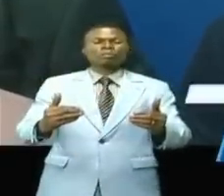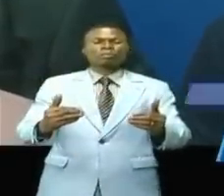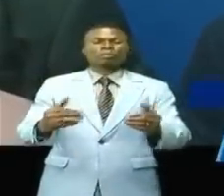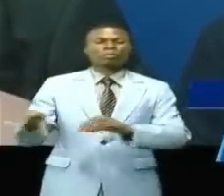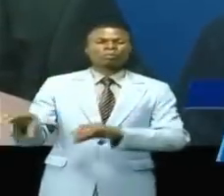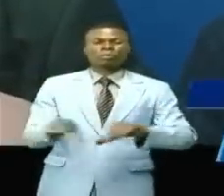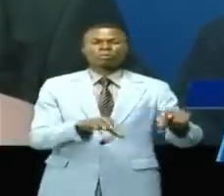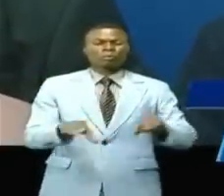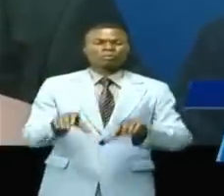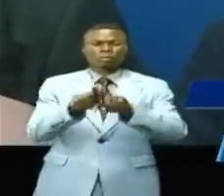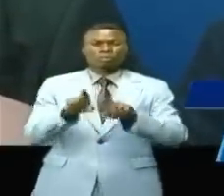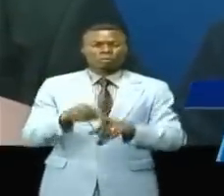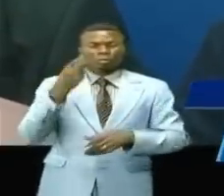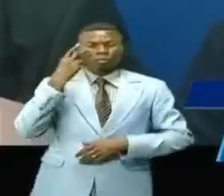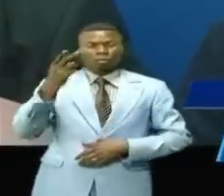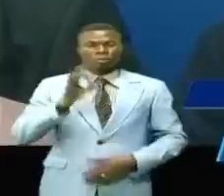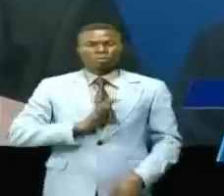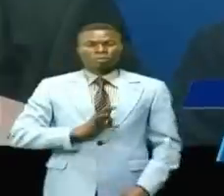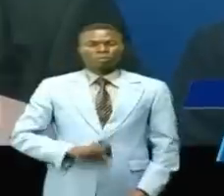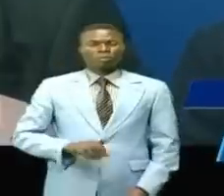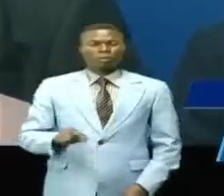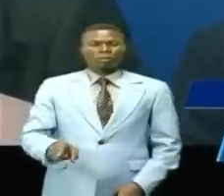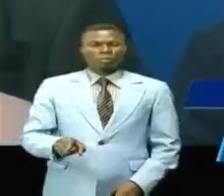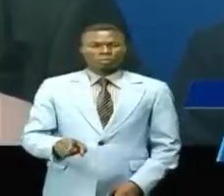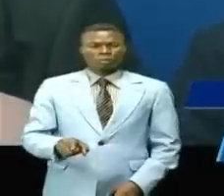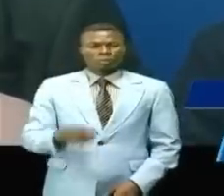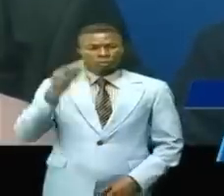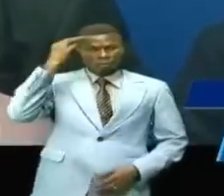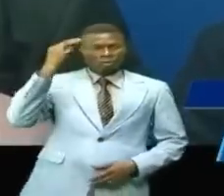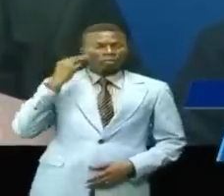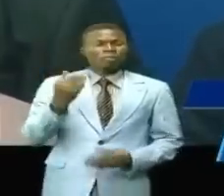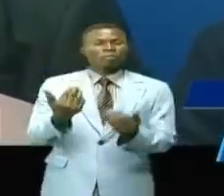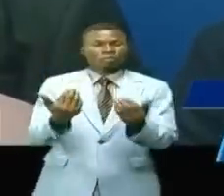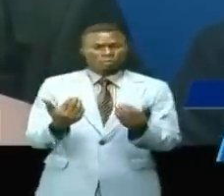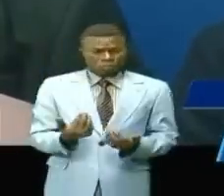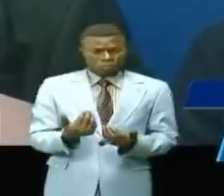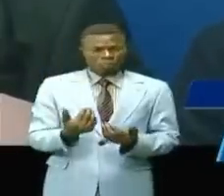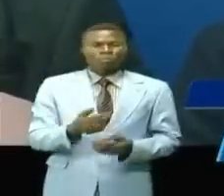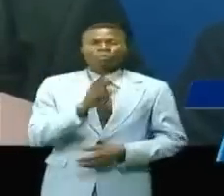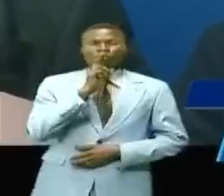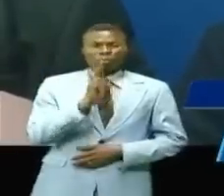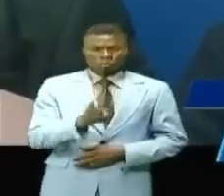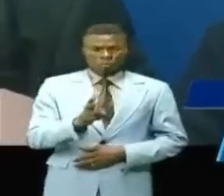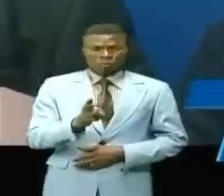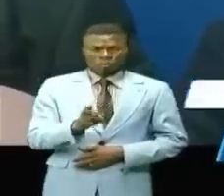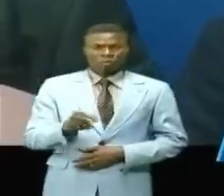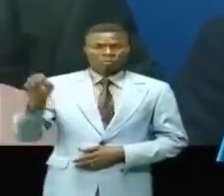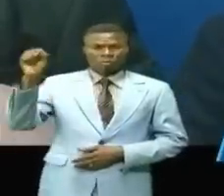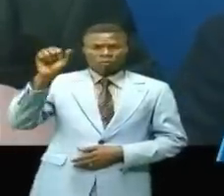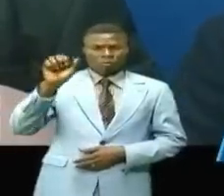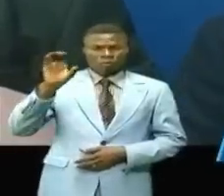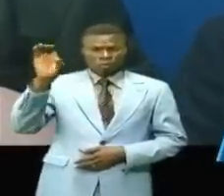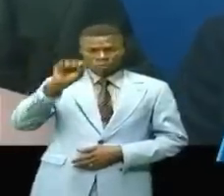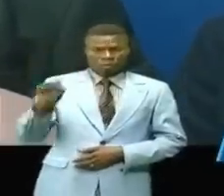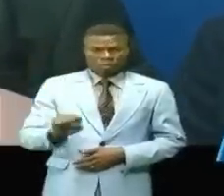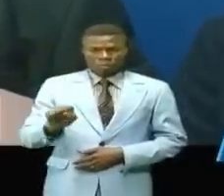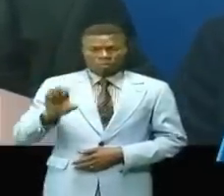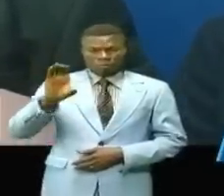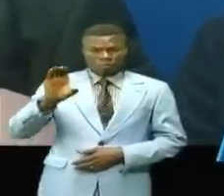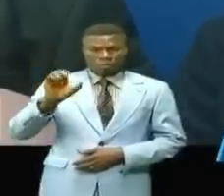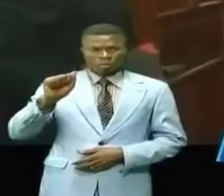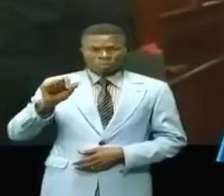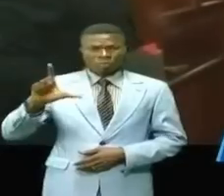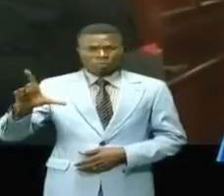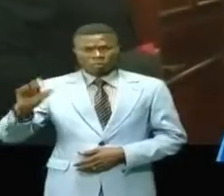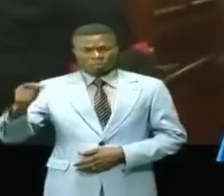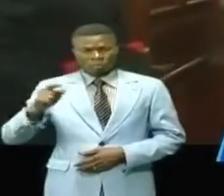la vision du chef de l'État. Et le ministre veut absolument que la CIRGEL soit en première